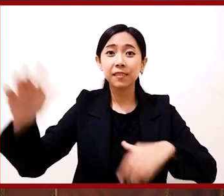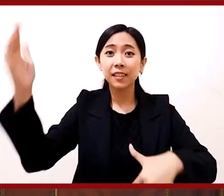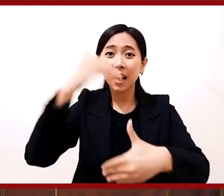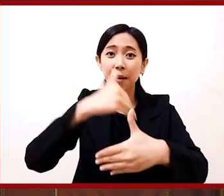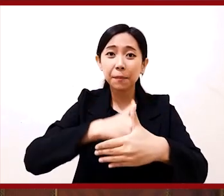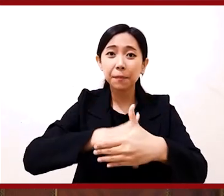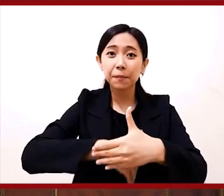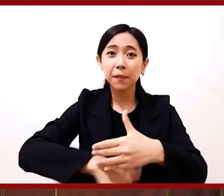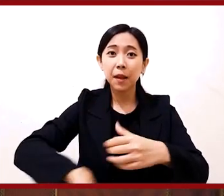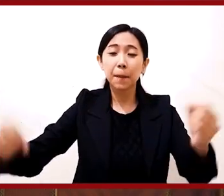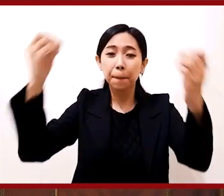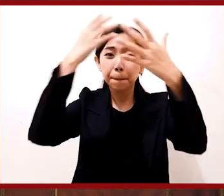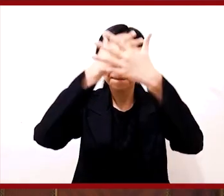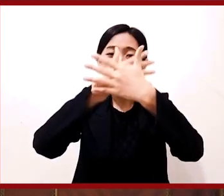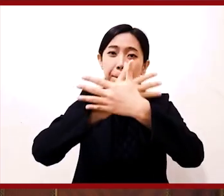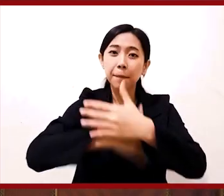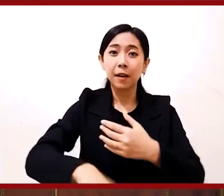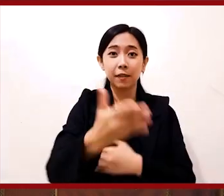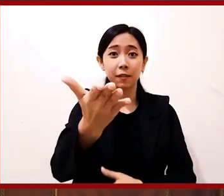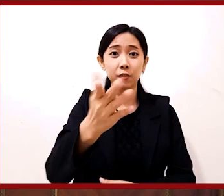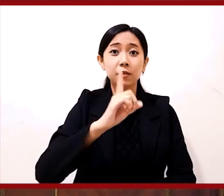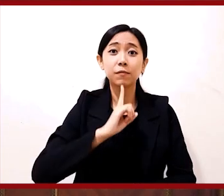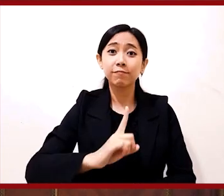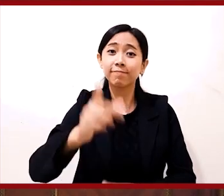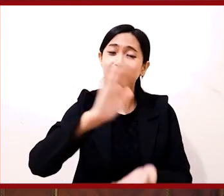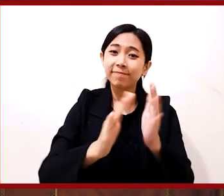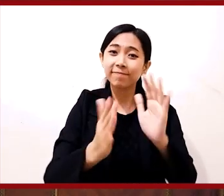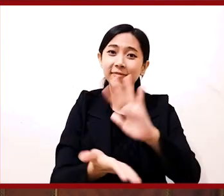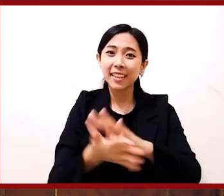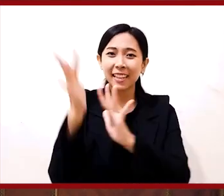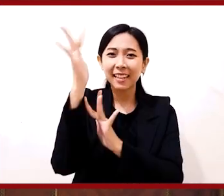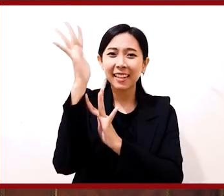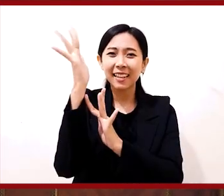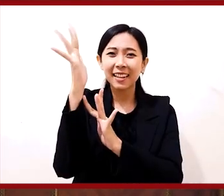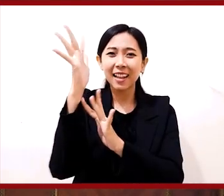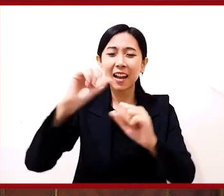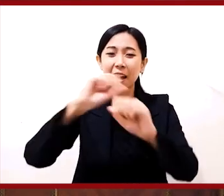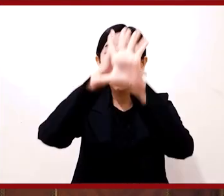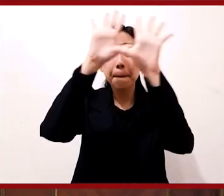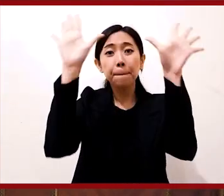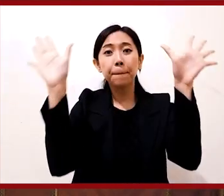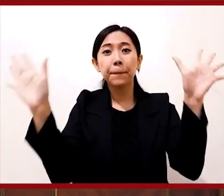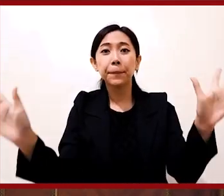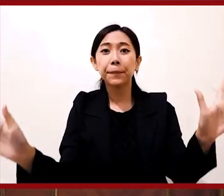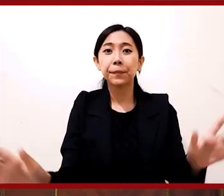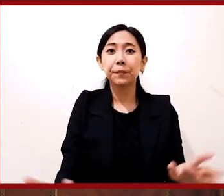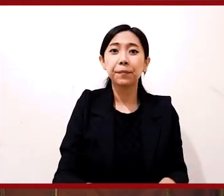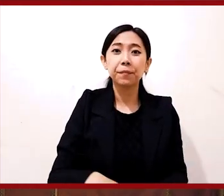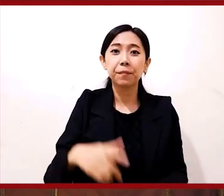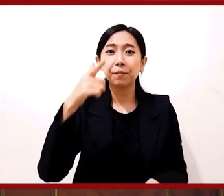Pesan dalam malam gelap, kamu harus jadi lilin